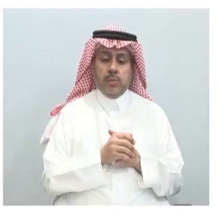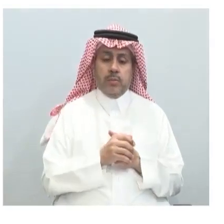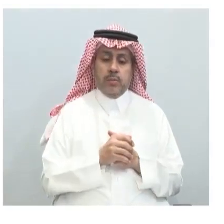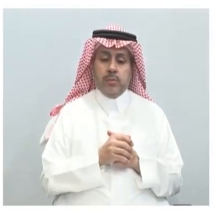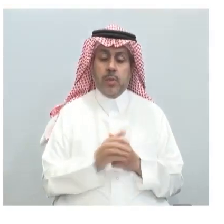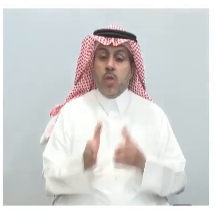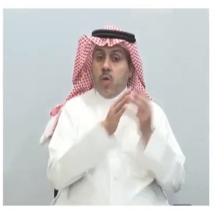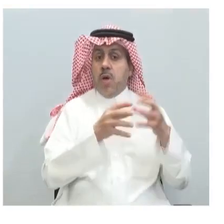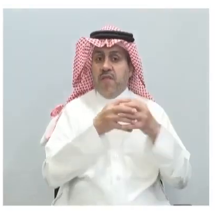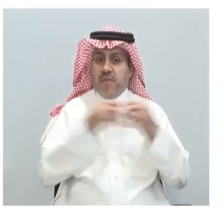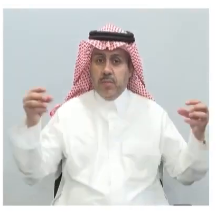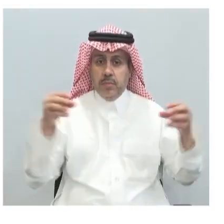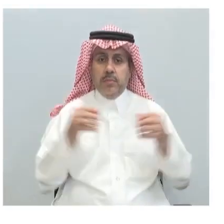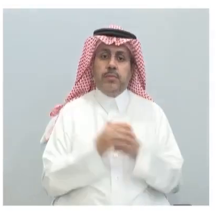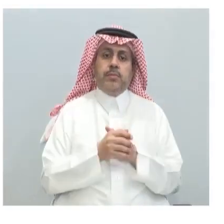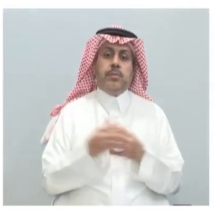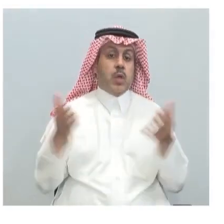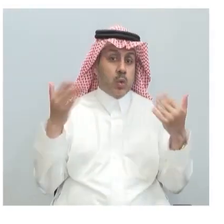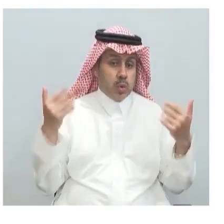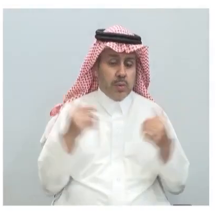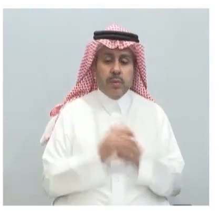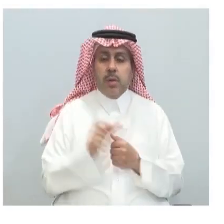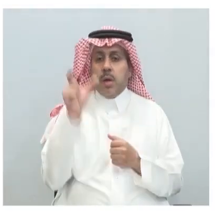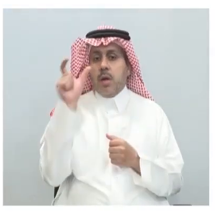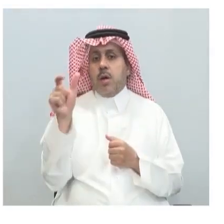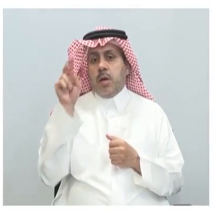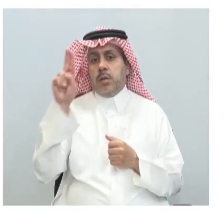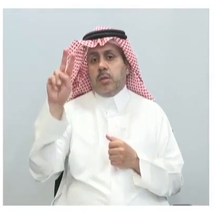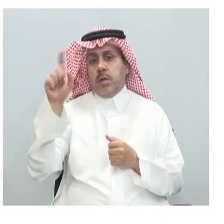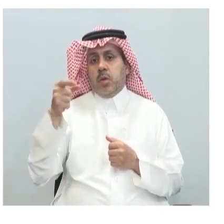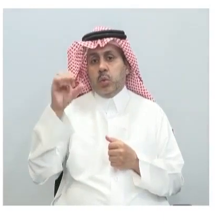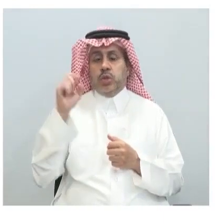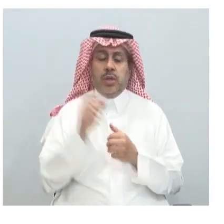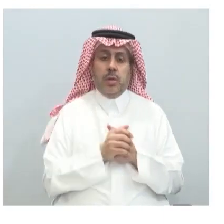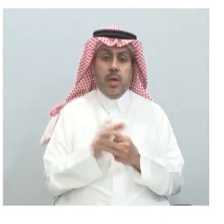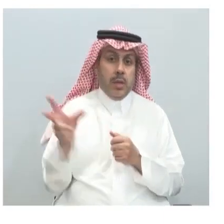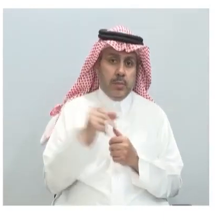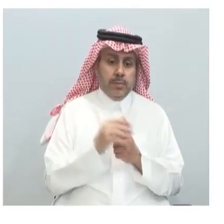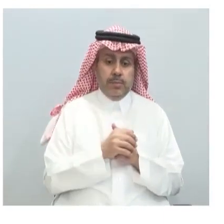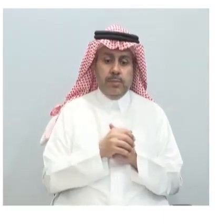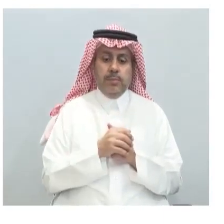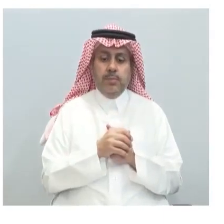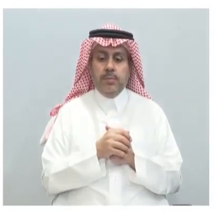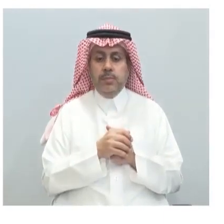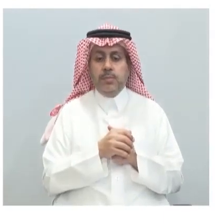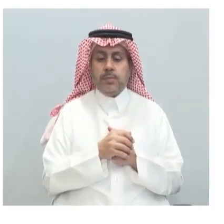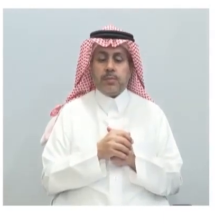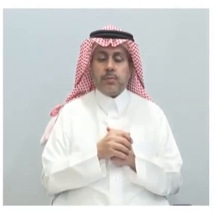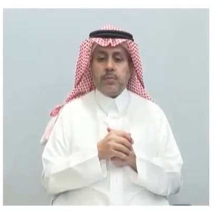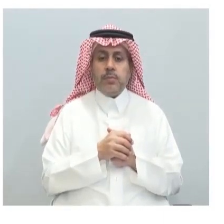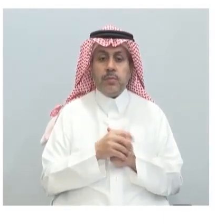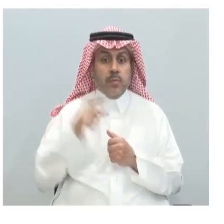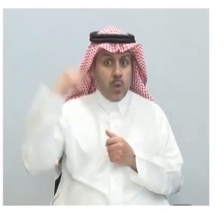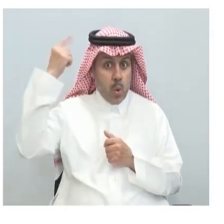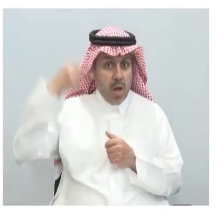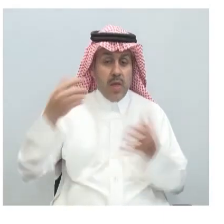ثم حدث انفصال بين الاكسجين والنيتروجين اذا اعطاني نواتج اعطاني نواتج لاحظ